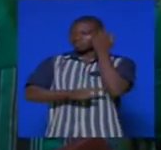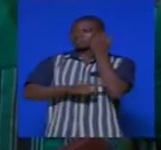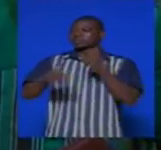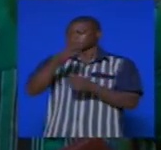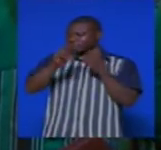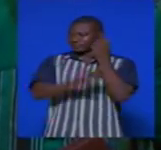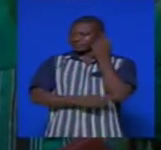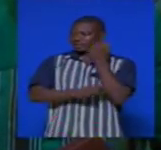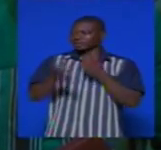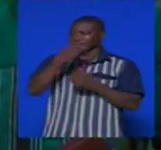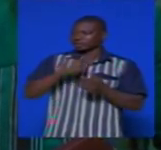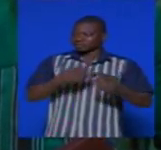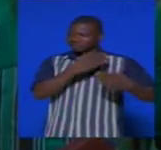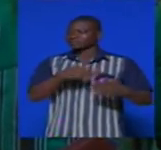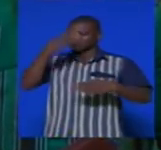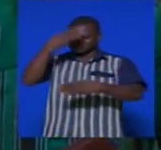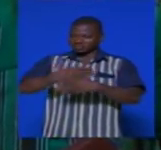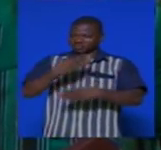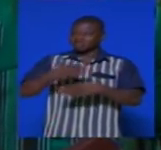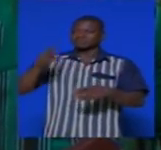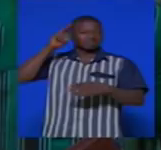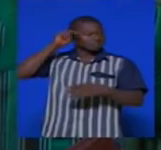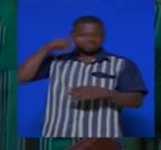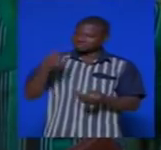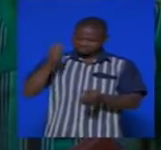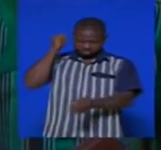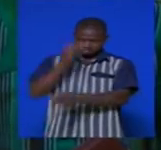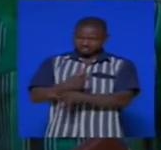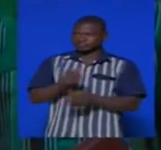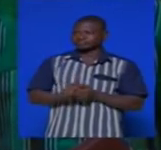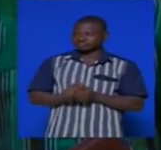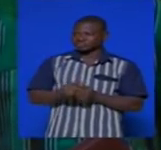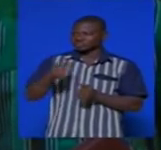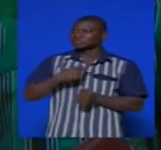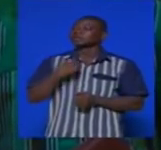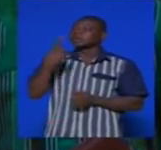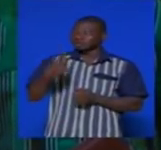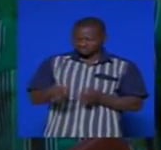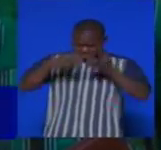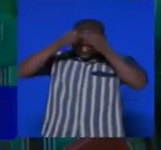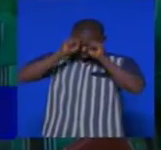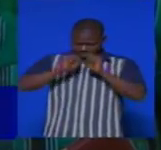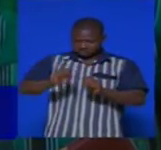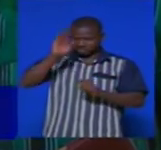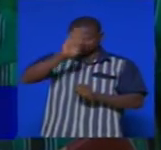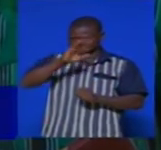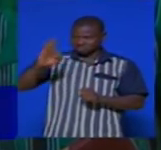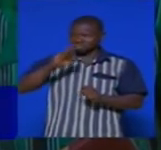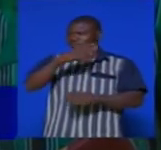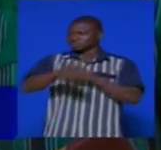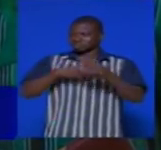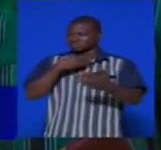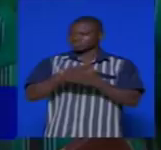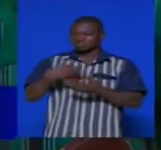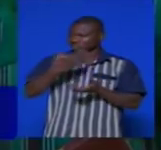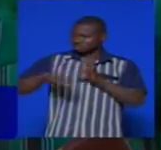effectif dans un bref délai. J'ai pu confirmer à son Excellence, Monsieur le Président de la République, que toutes les diligences étaient en train d'être mises